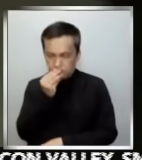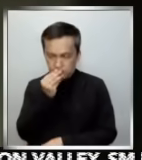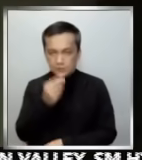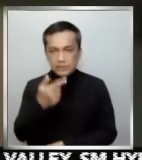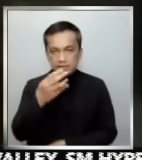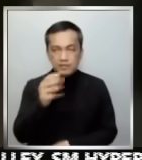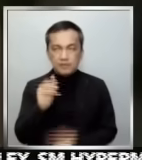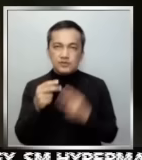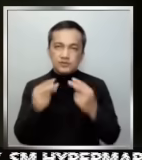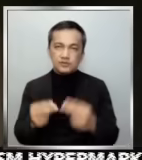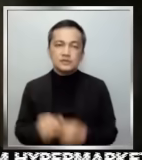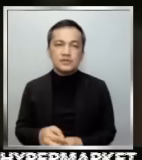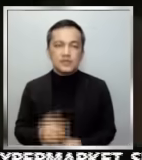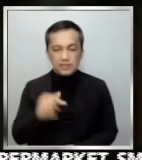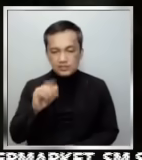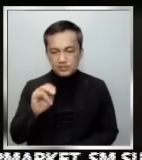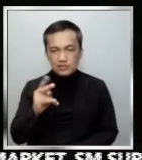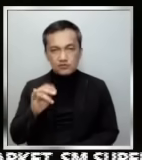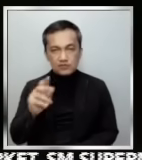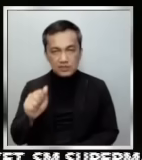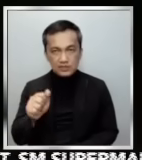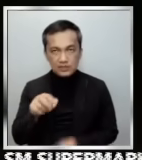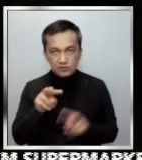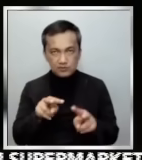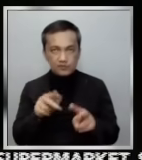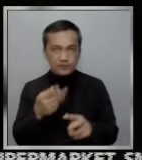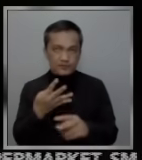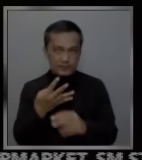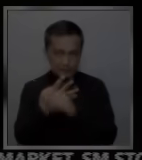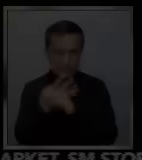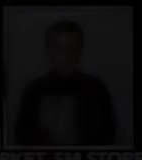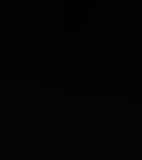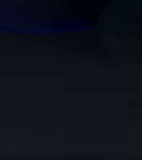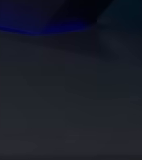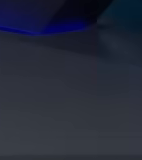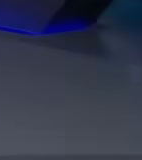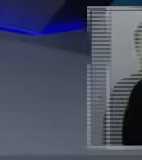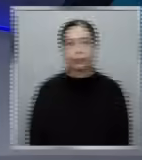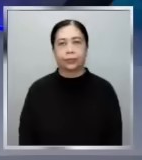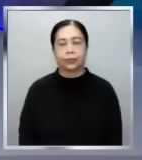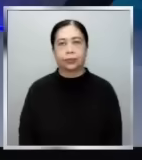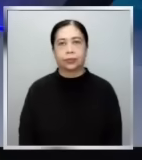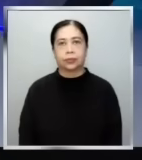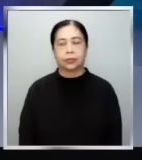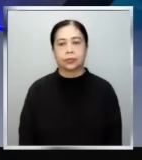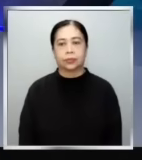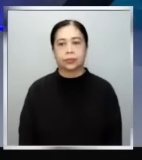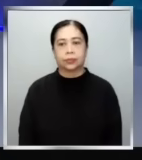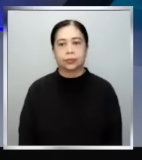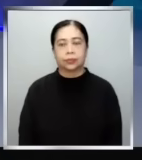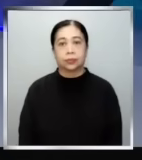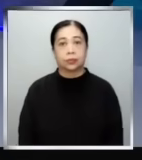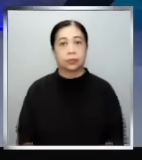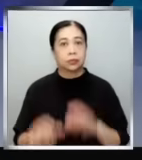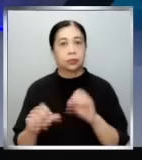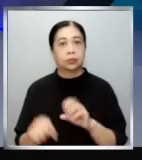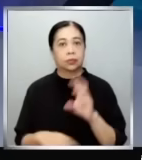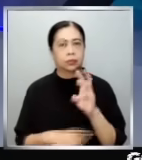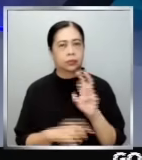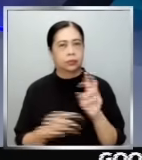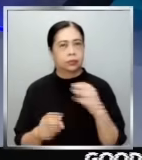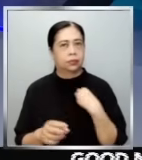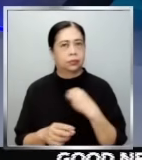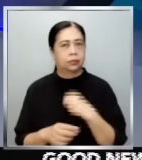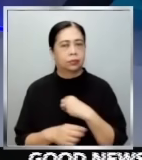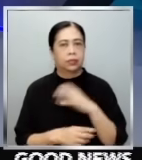news John consulta nakatutok 24 Oras arestadong anim na umanoy miembro ng cpp